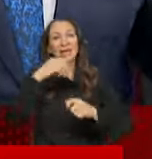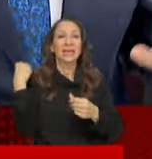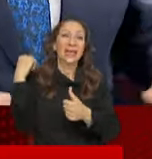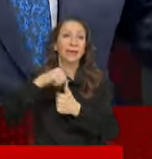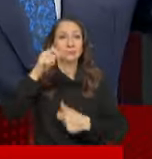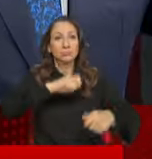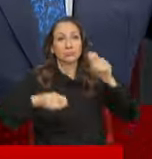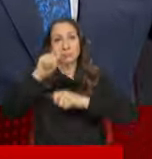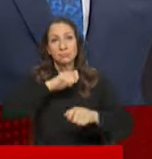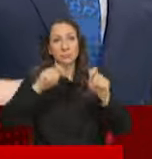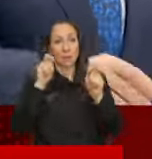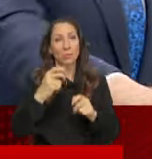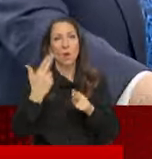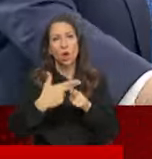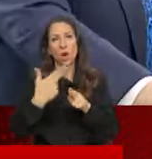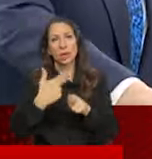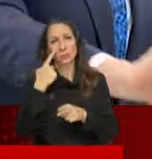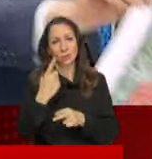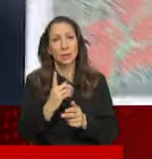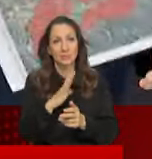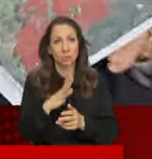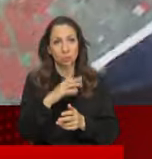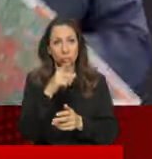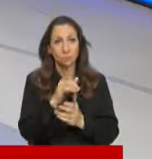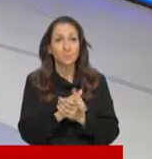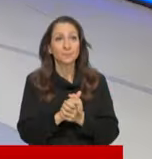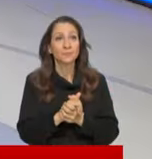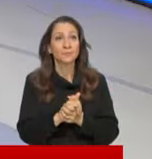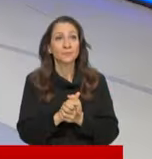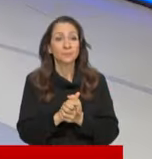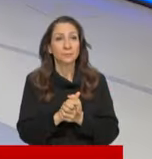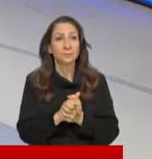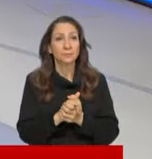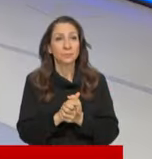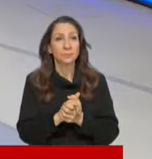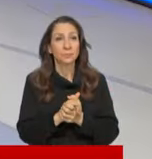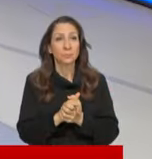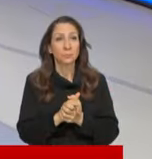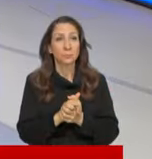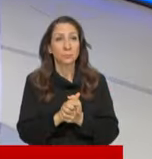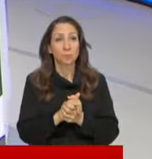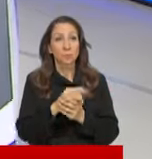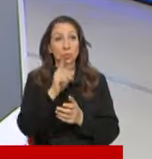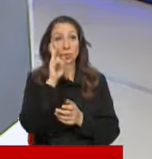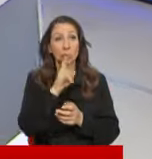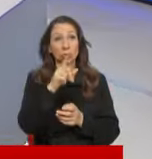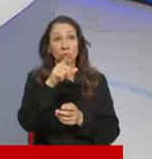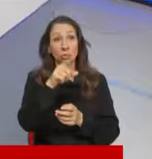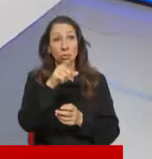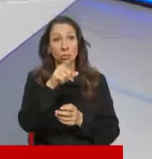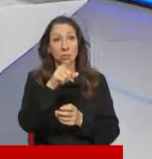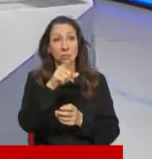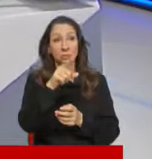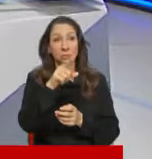Evet tam 60.000 konut yeniledim bakın örneklik açısından şunu göstermeme Müsaade ederseniz Evet Eee şu gördüğünüz